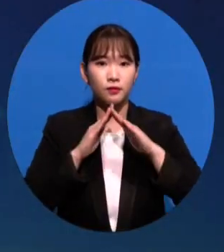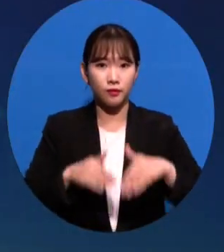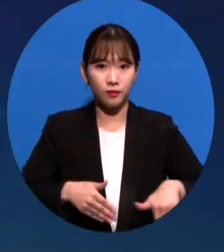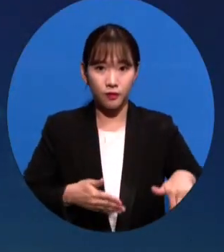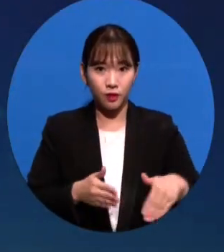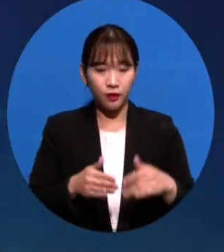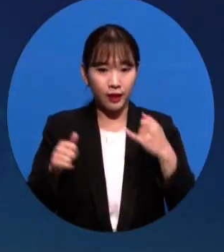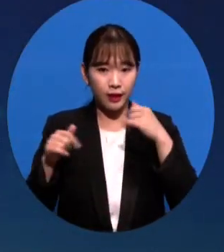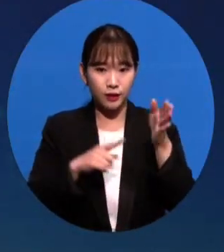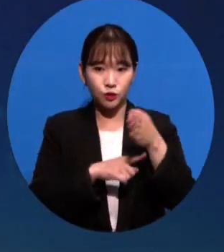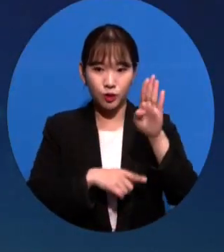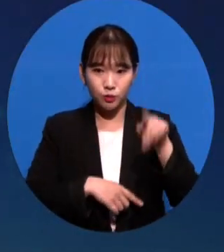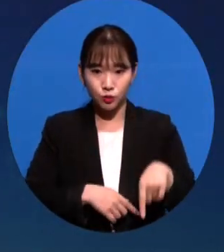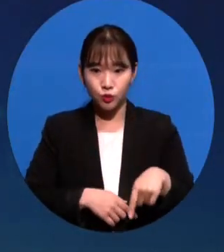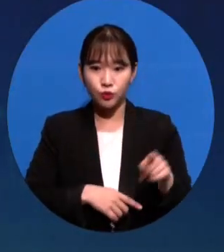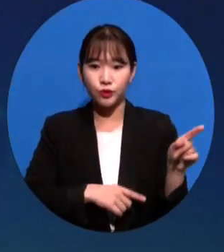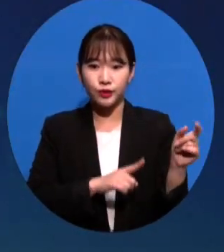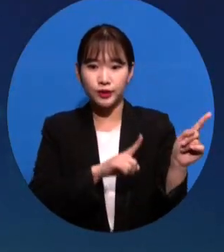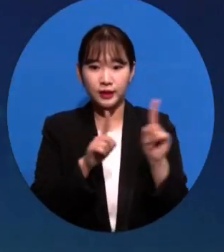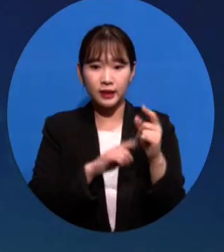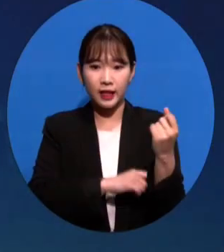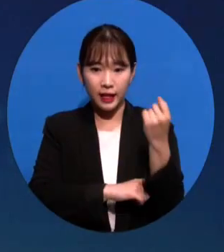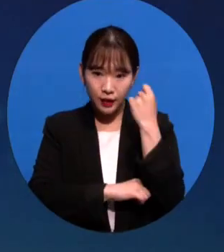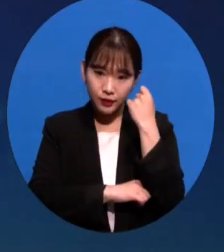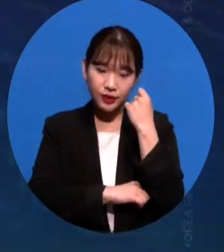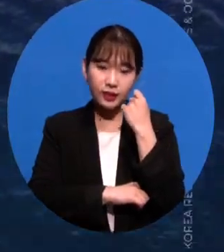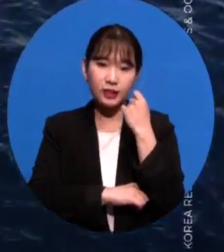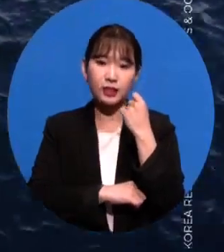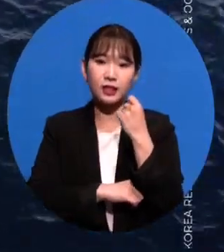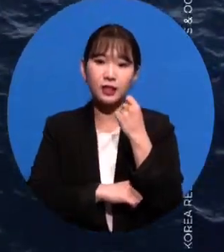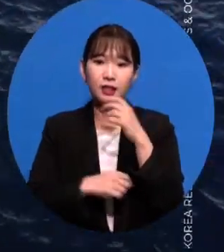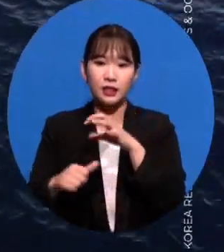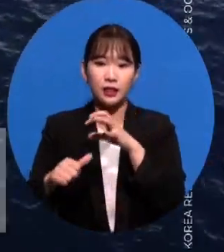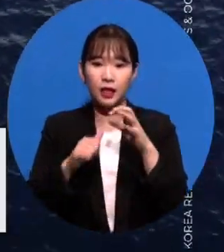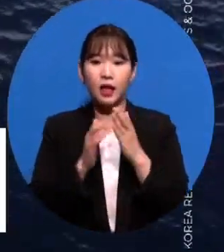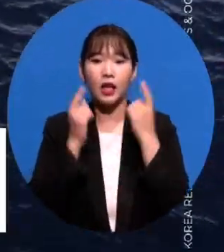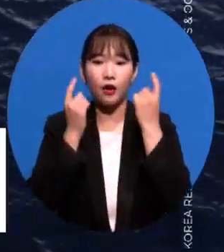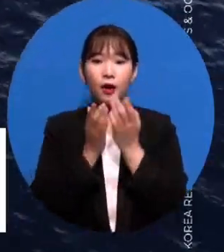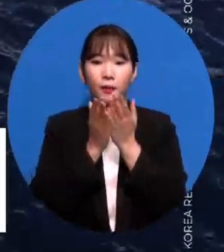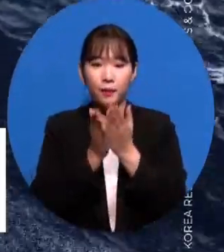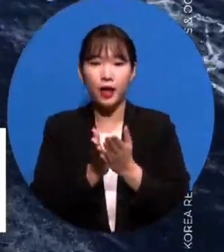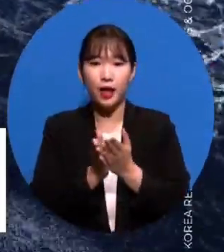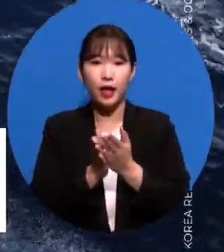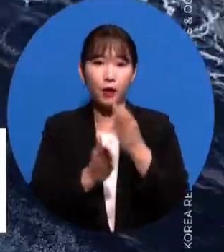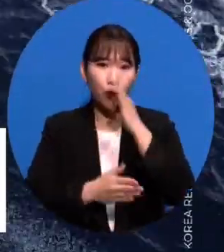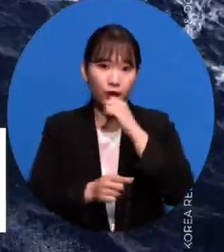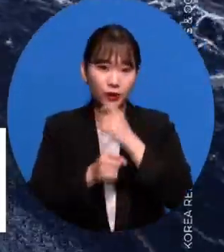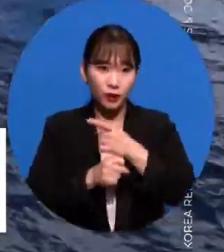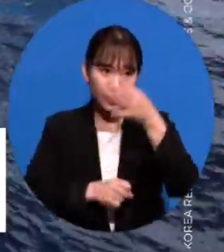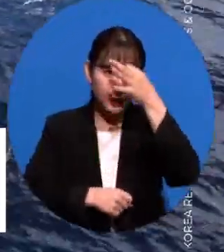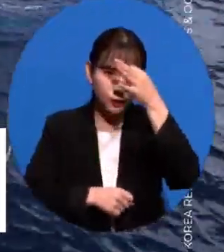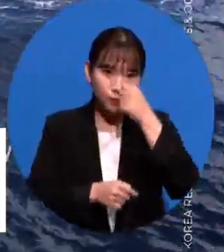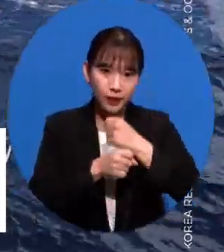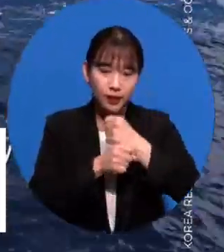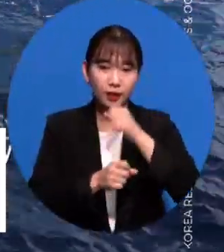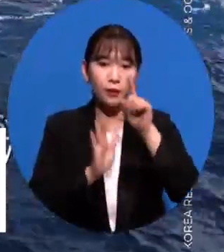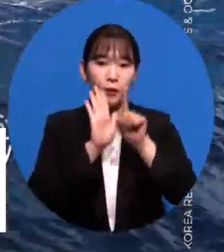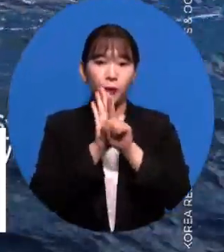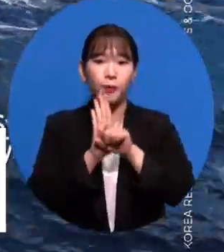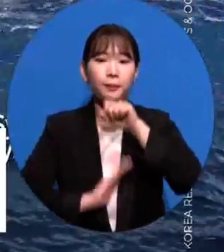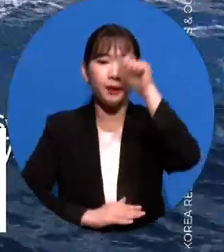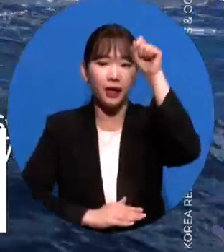전라남도가 해양수산부의 재생에너지 기반 여객선 효율 향상 기술 개발 공모에 선정됐습니다. 이에